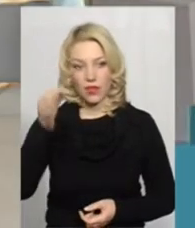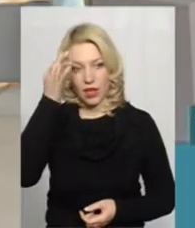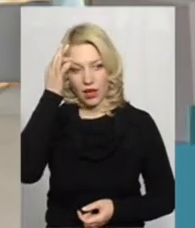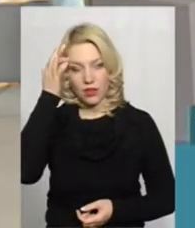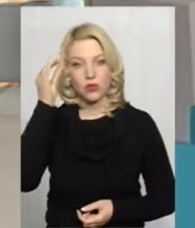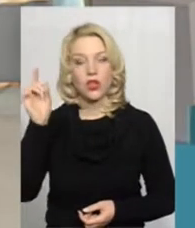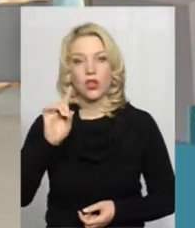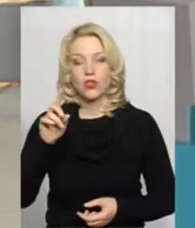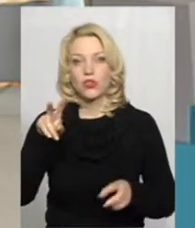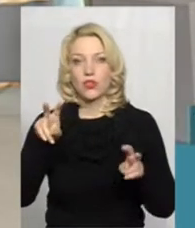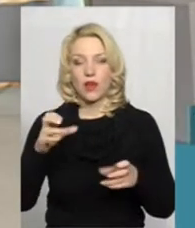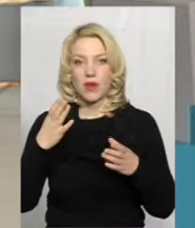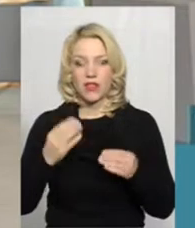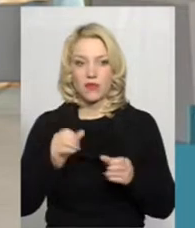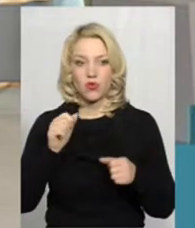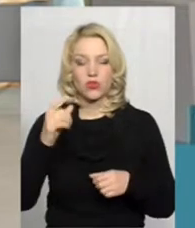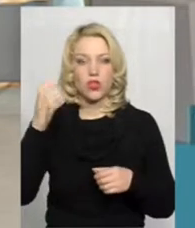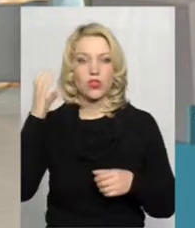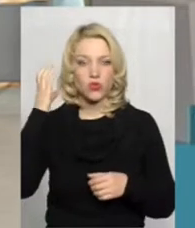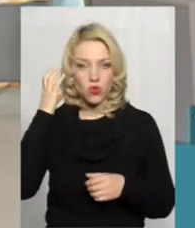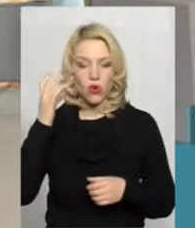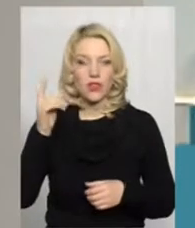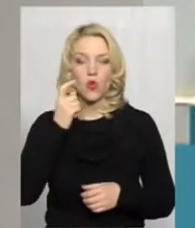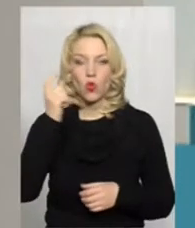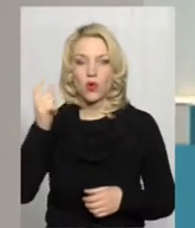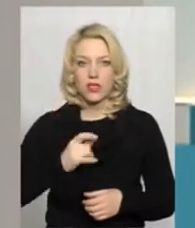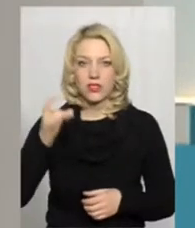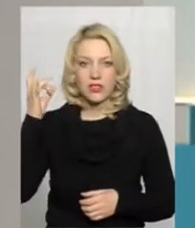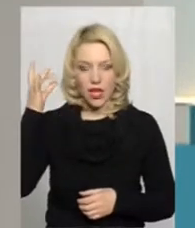Нагадую, що тему дня можна слухати і на українському радіо